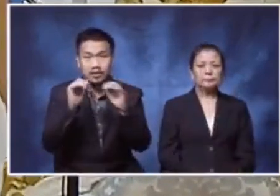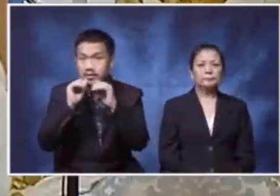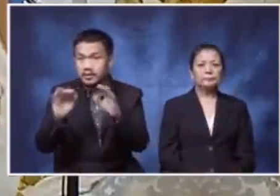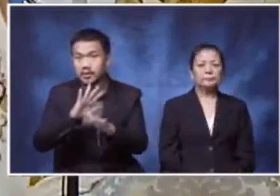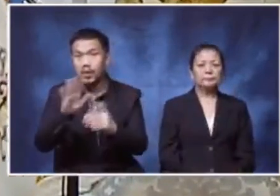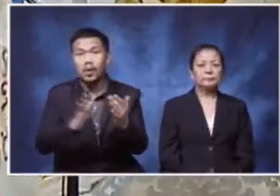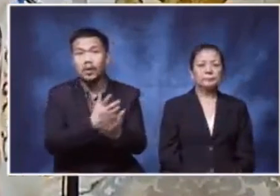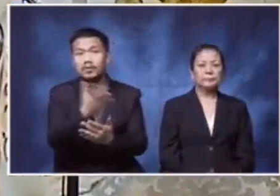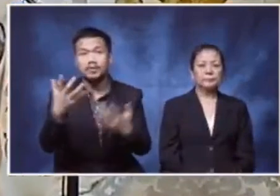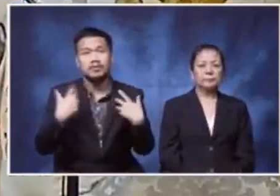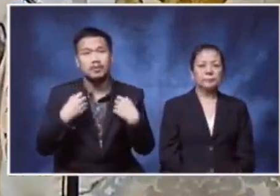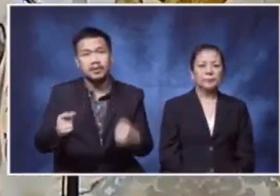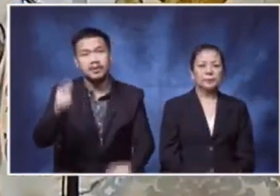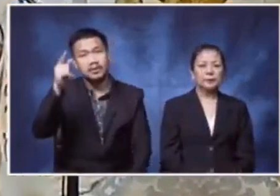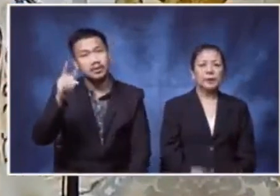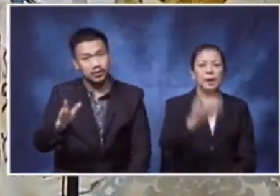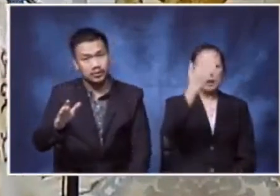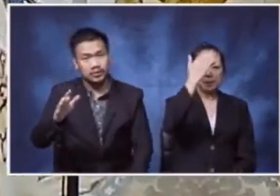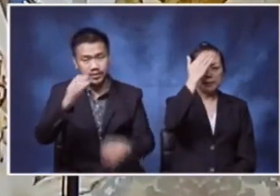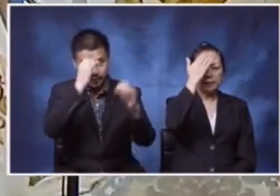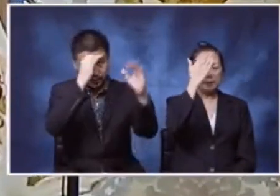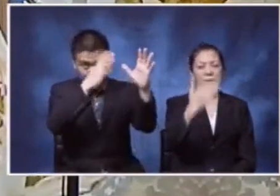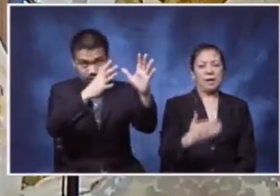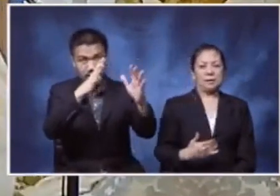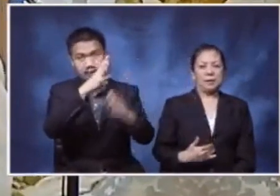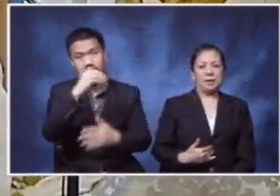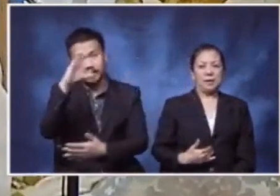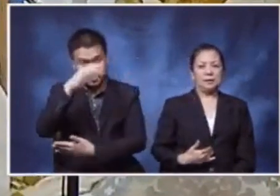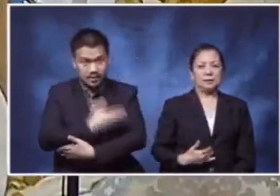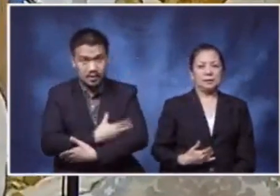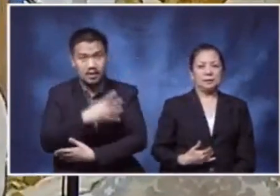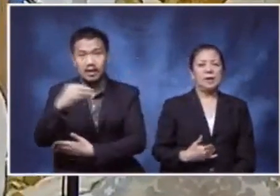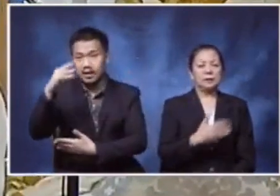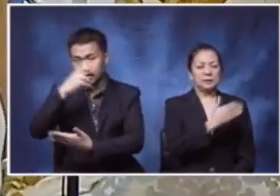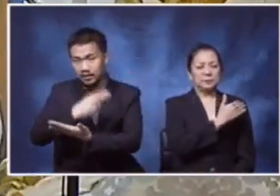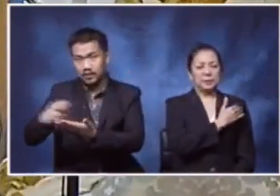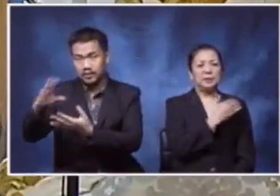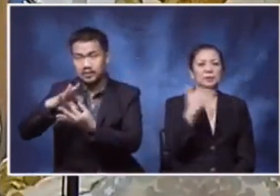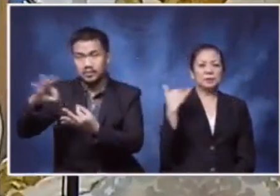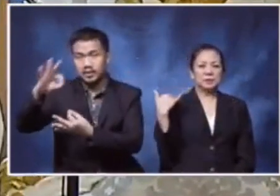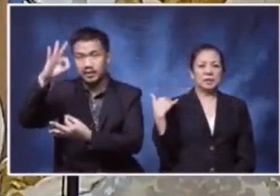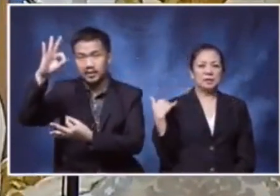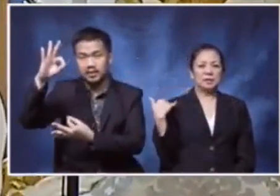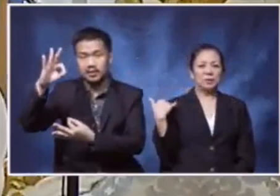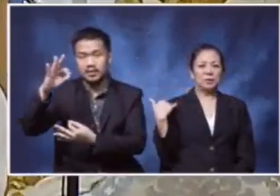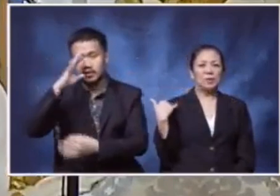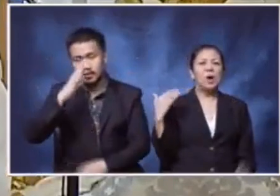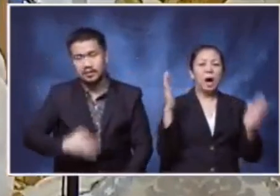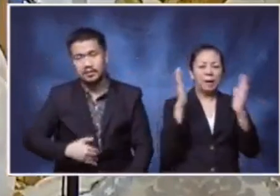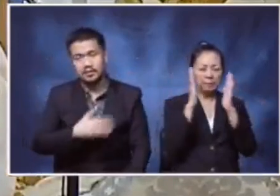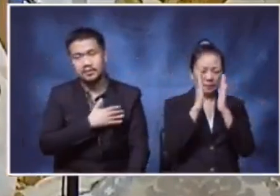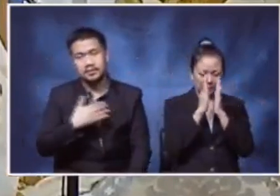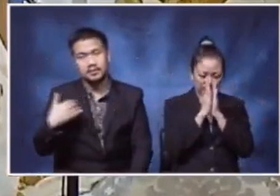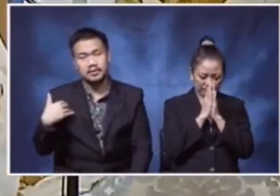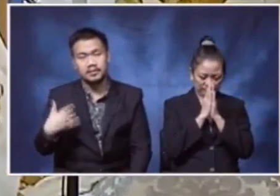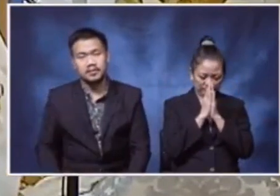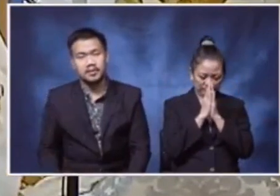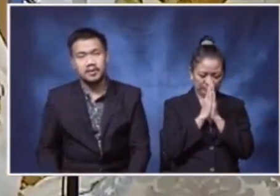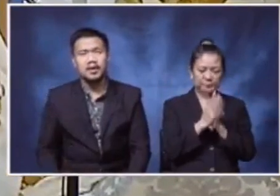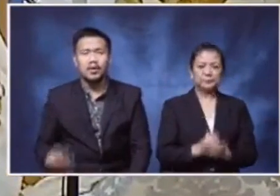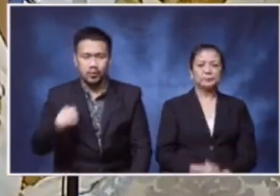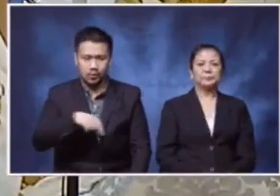ating makapangyarihang Diyos, Ama, Anak, at Espiritu Santo. Amen.